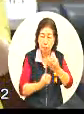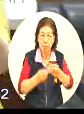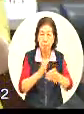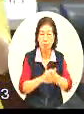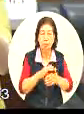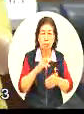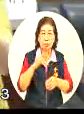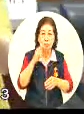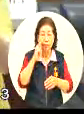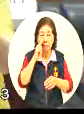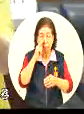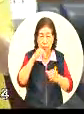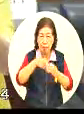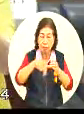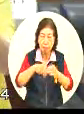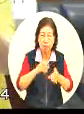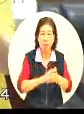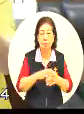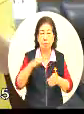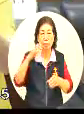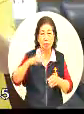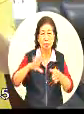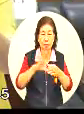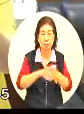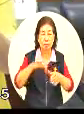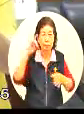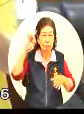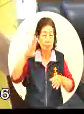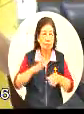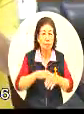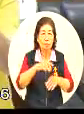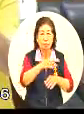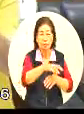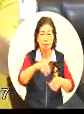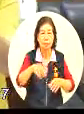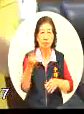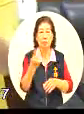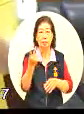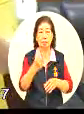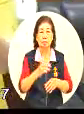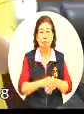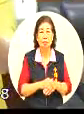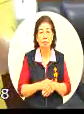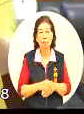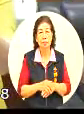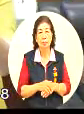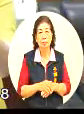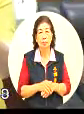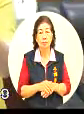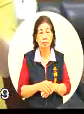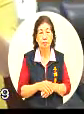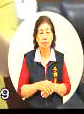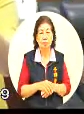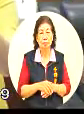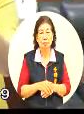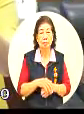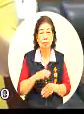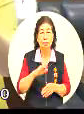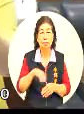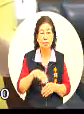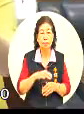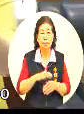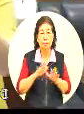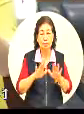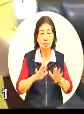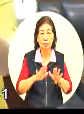啡餐厅馆这一方面的哦。啊，所以本县底下提出哦，哎一个例子，我们台